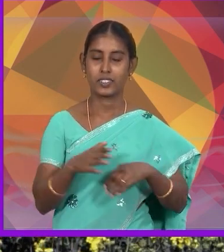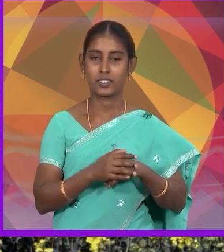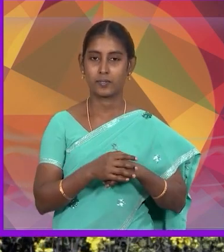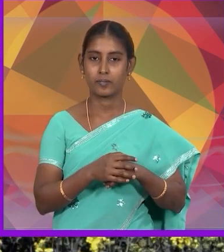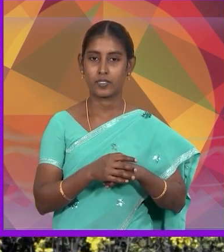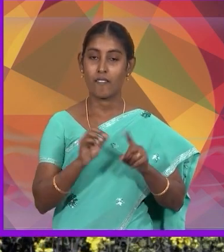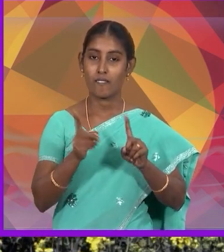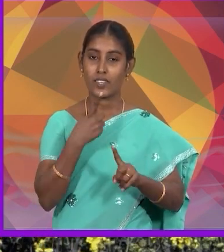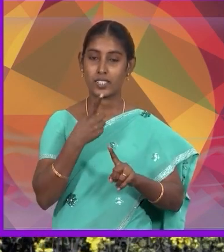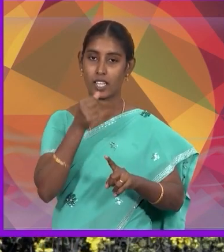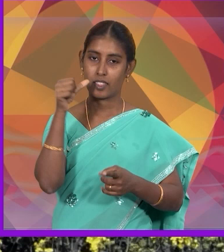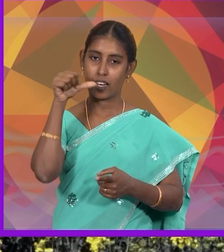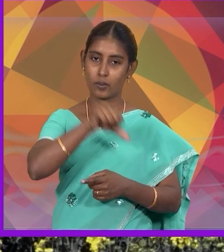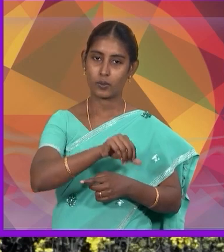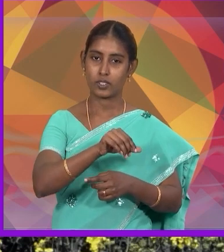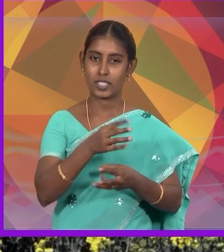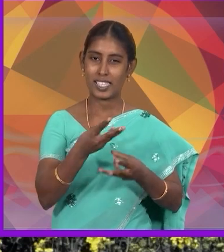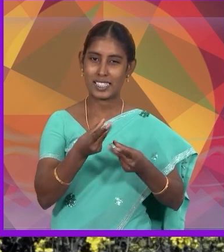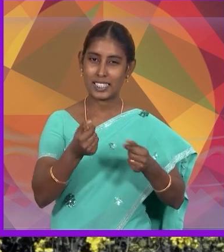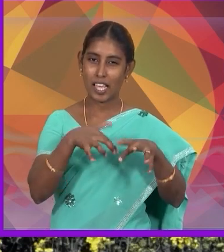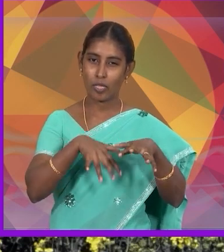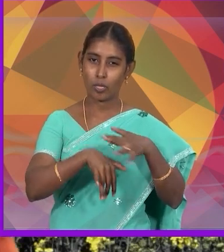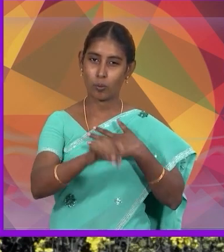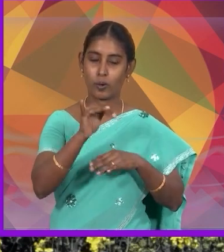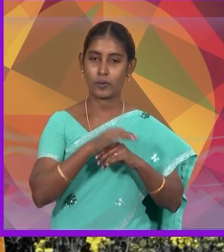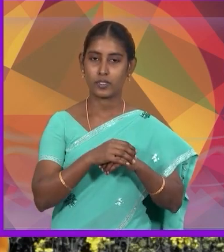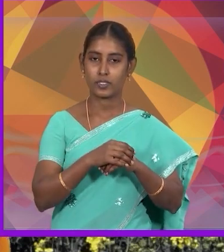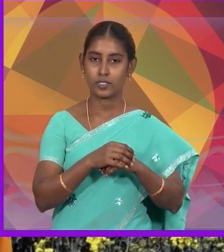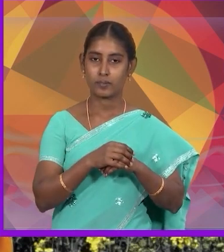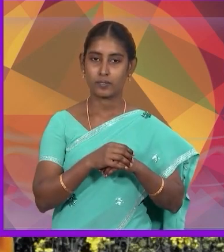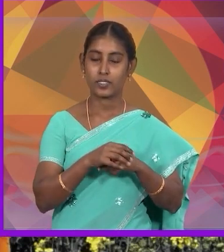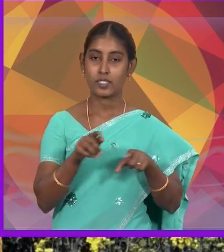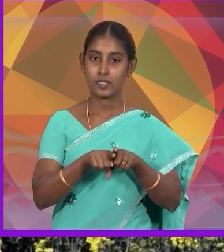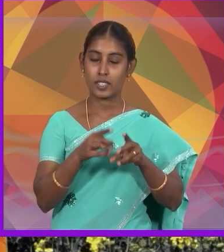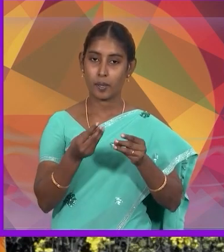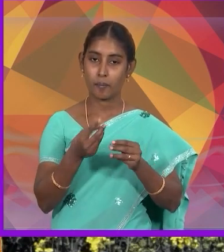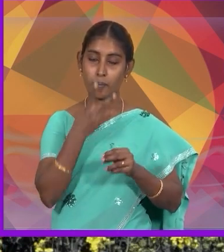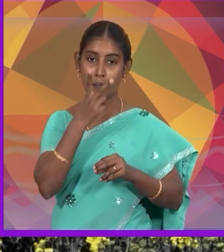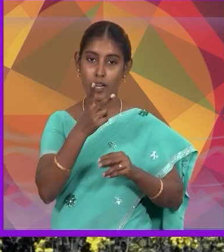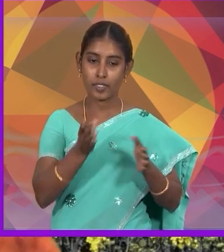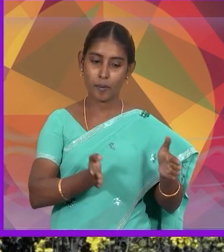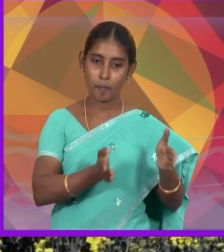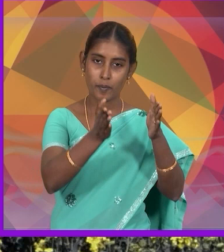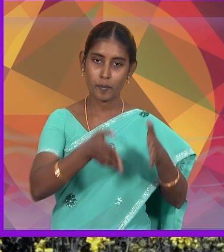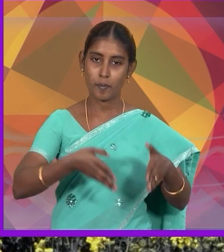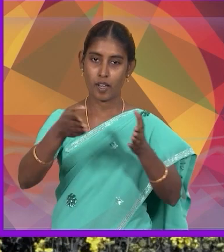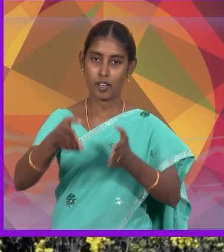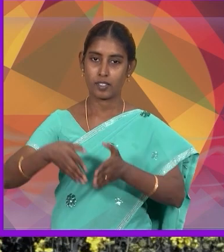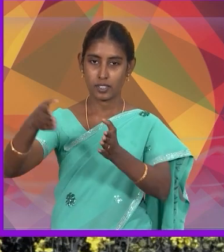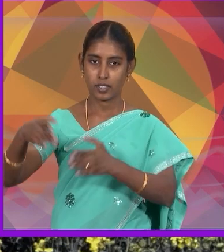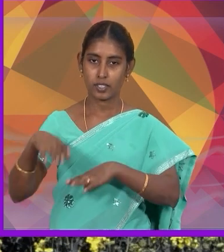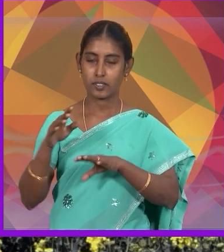அதுக்கப்புறம் தண்ணீர் விட்டு சேற்று உழவு ஓட்டணும், அதுக்கப்புறம் அந்த நிலத்தை வந்து பாத்தி கட்டுவாங்க, சாலு சாலா